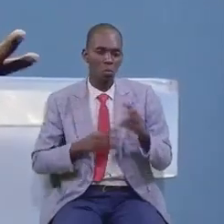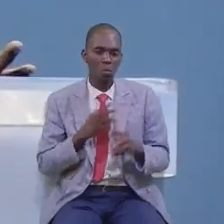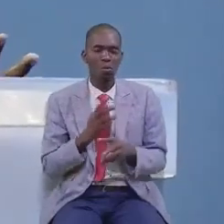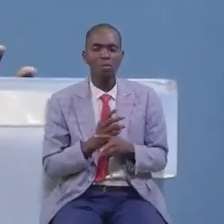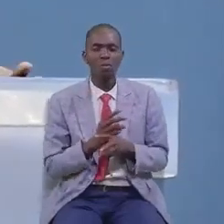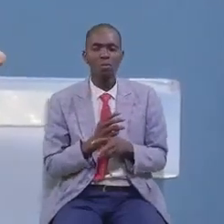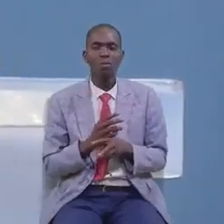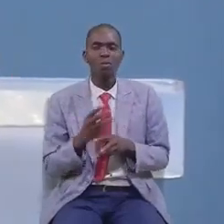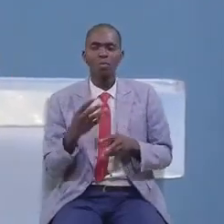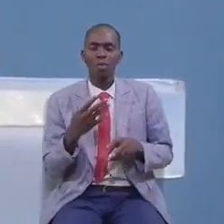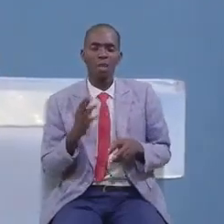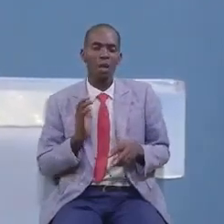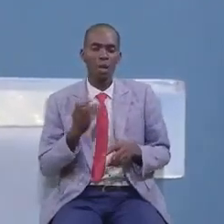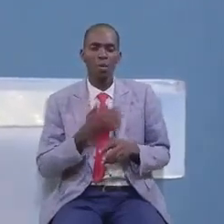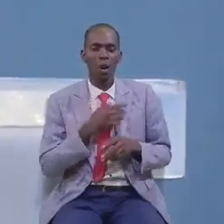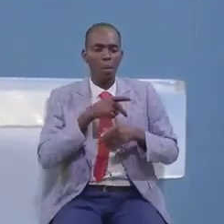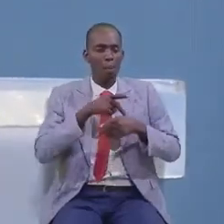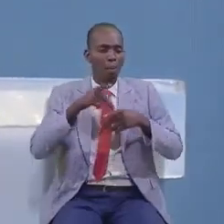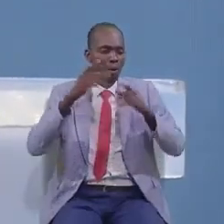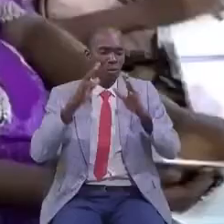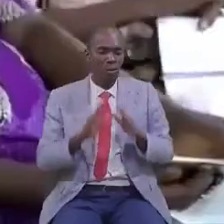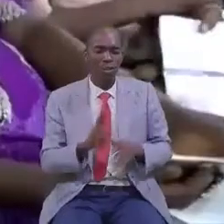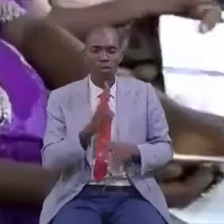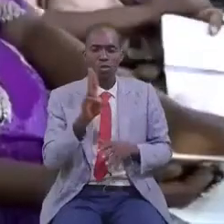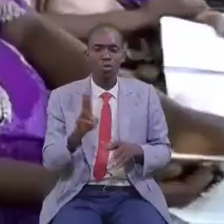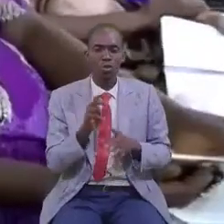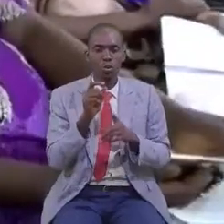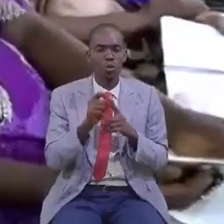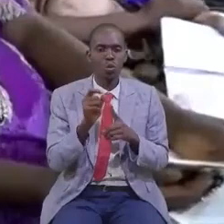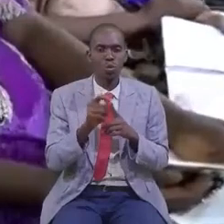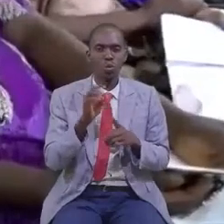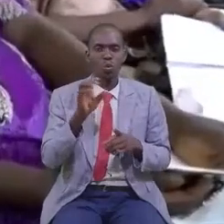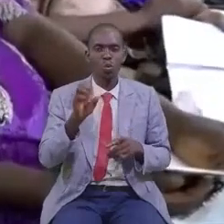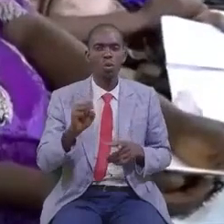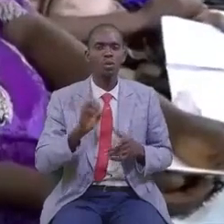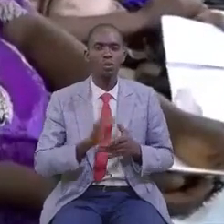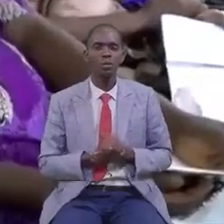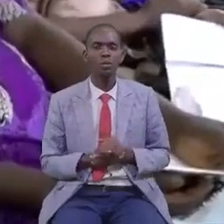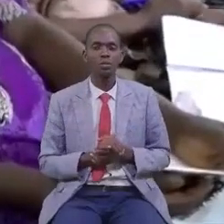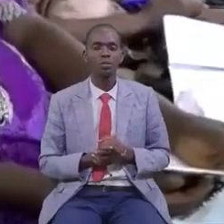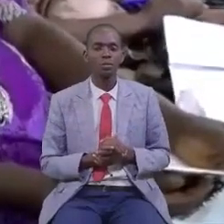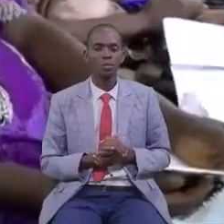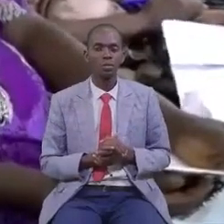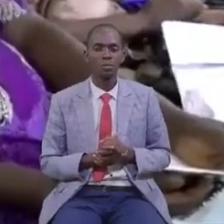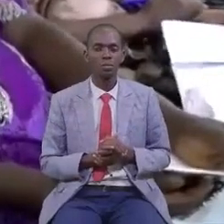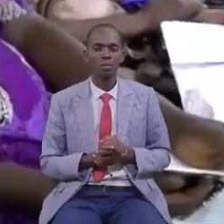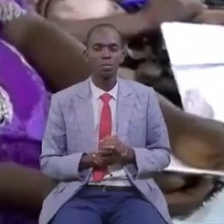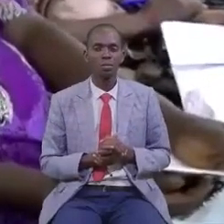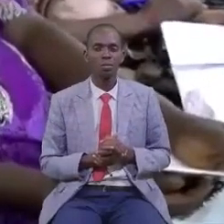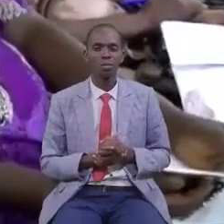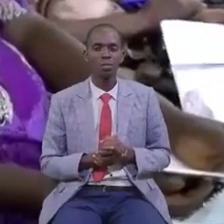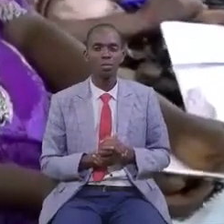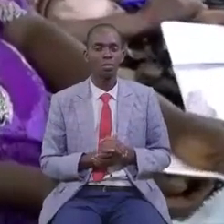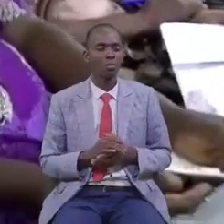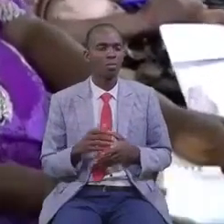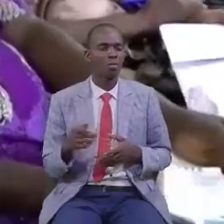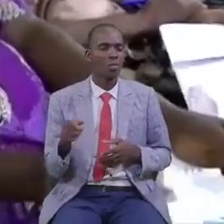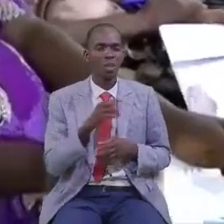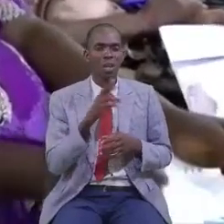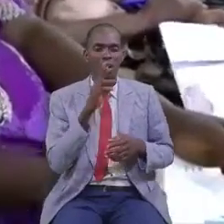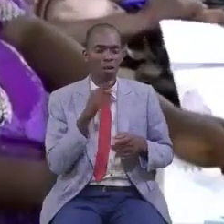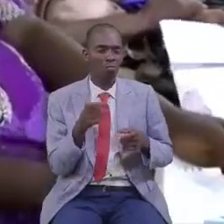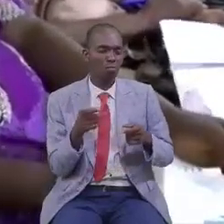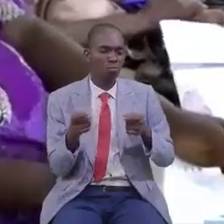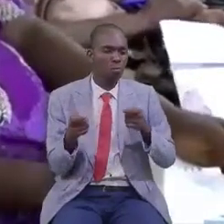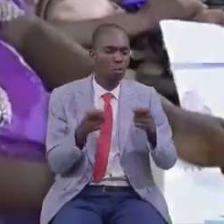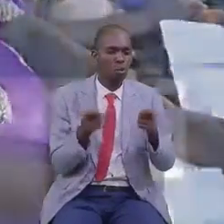మాట్లాడాలి. ప్రొఫెషనల్స్ యూస్ వర్డ్స్. వృత్తి రీత్యా మంచి పనులు చేసేవారు కూడా మాటలు వినియోగించుకోవాలి. కంట్రోలింగ్